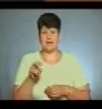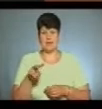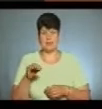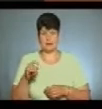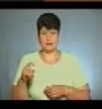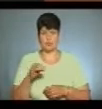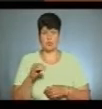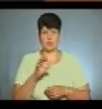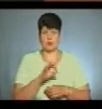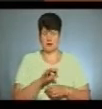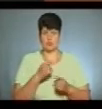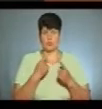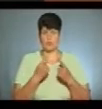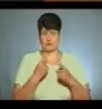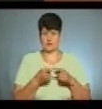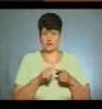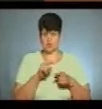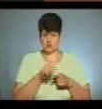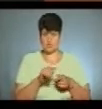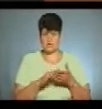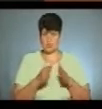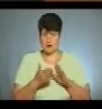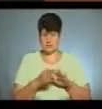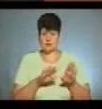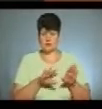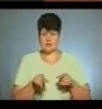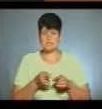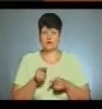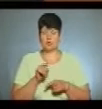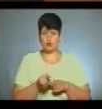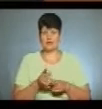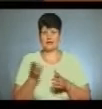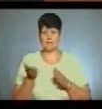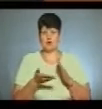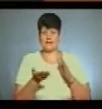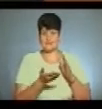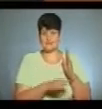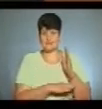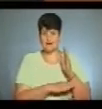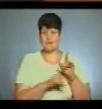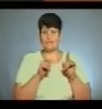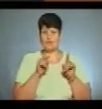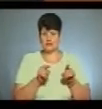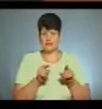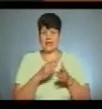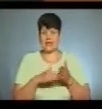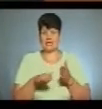вони взнають дану ситуацію, бо тому що після того, як йде порізка дерев, вони де з собою